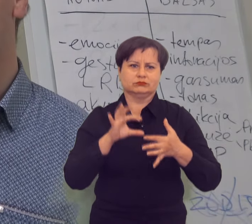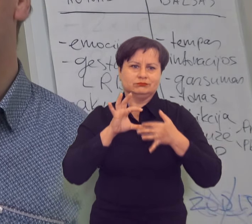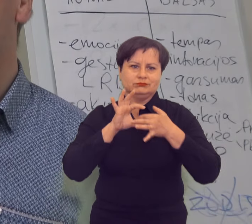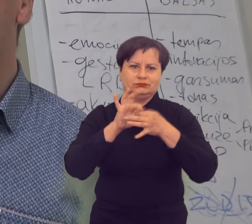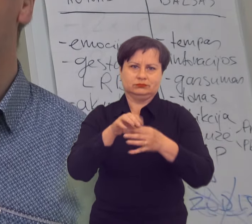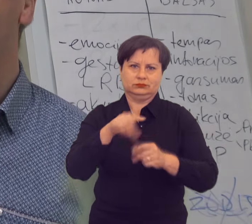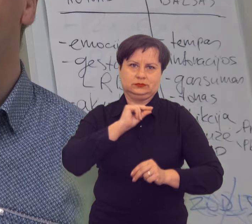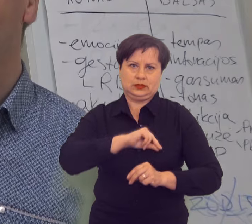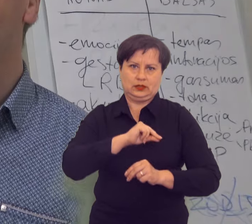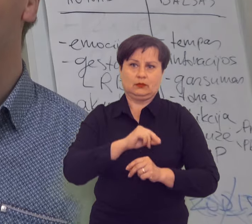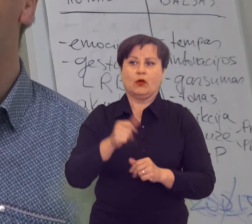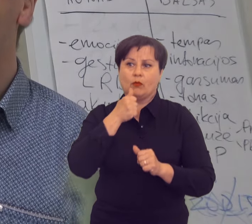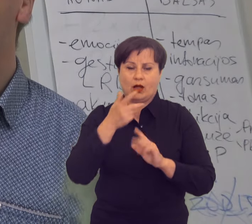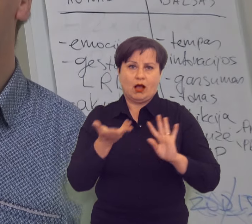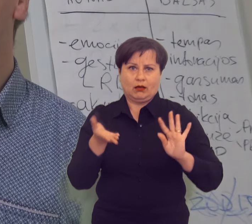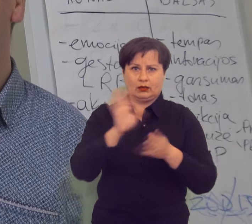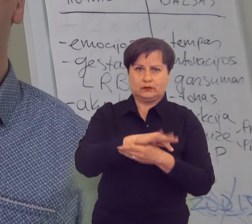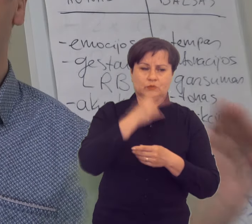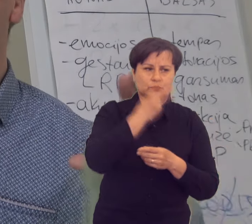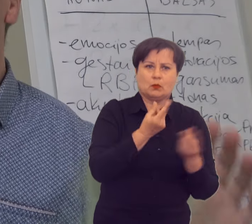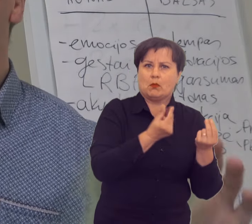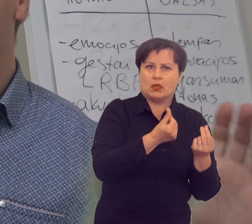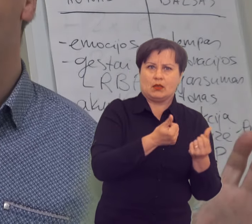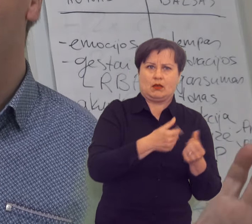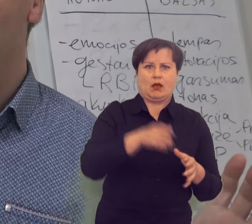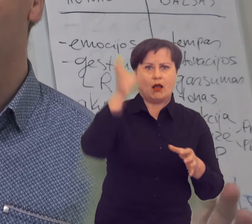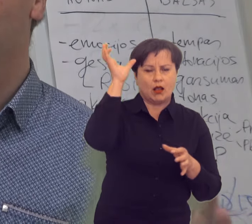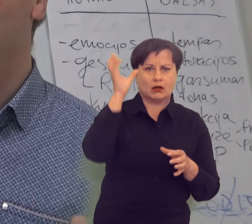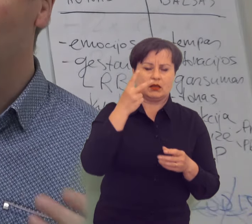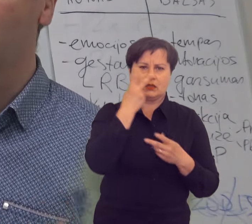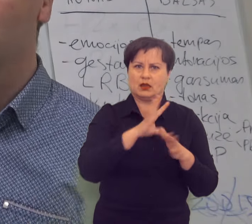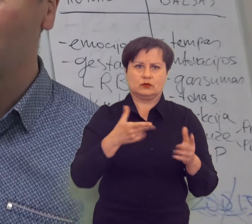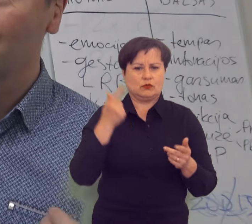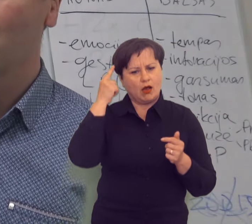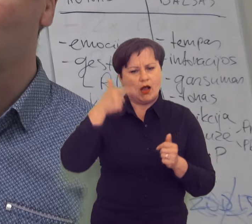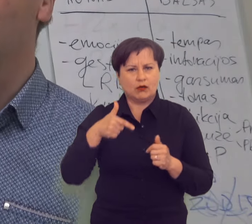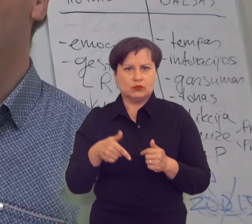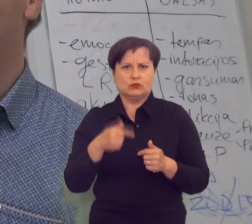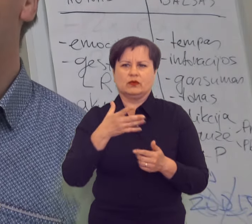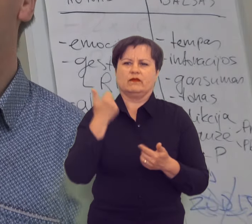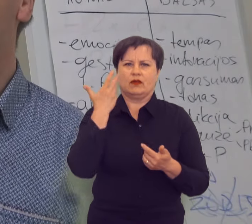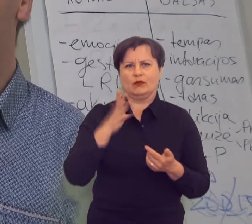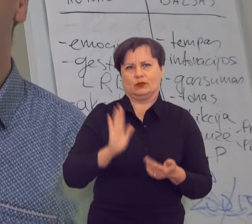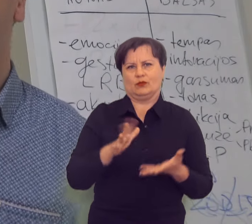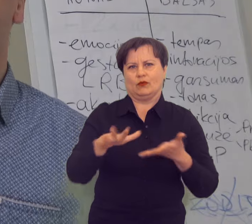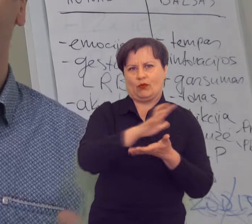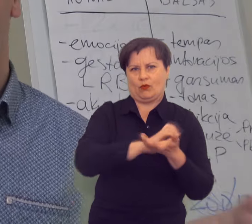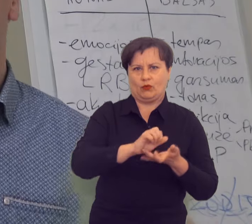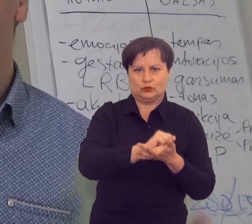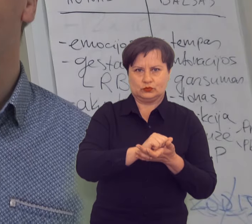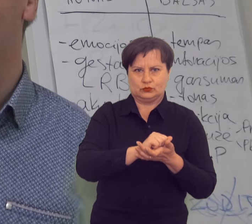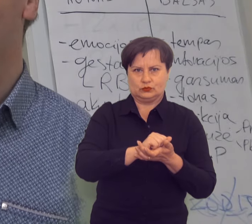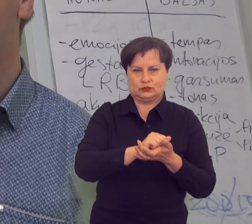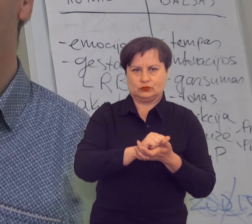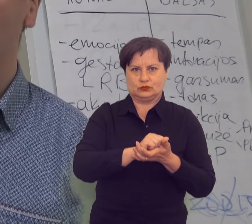yra pašauktas. O būna atvirkščiai, kad žiūri, kur karjera, kur pinigai, nežiūri į tai, kur mano talentai ir tada būna